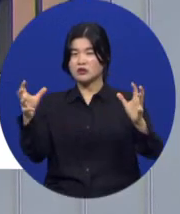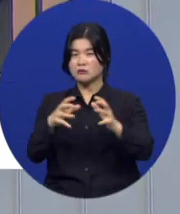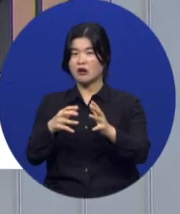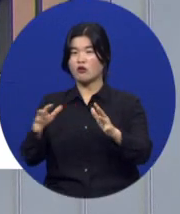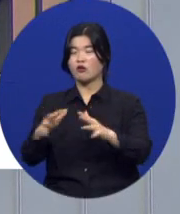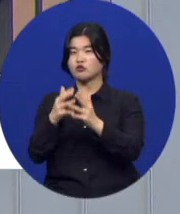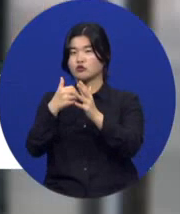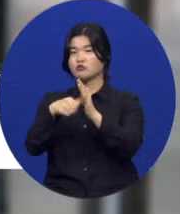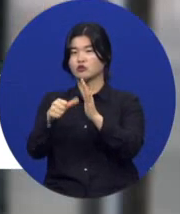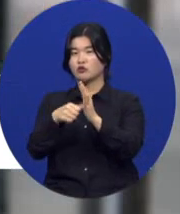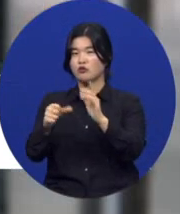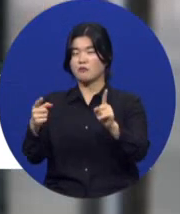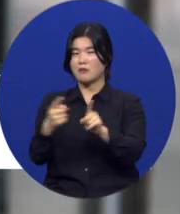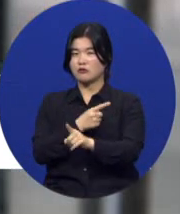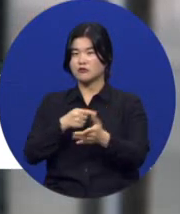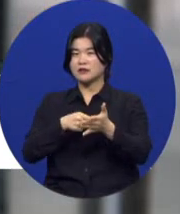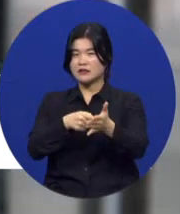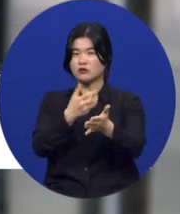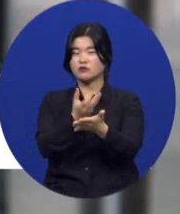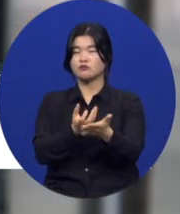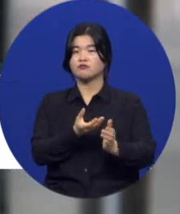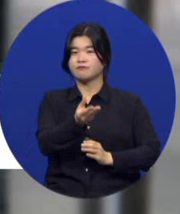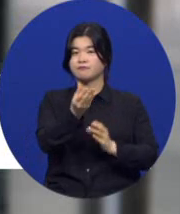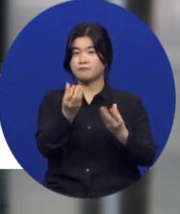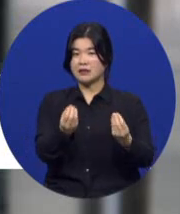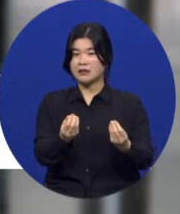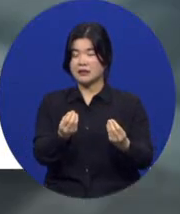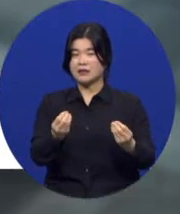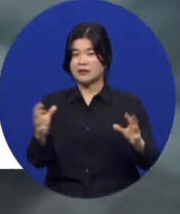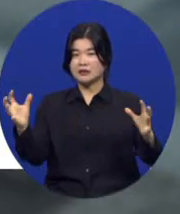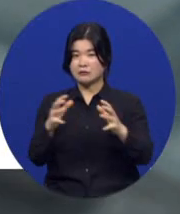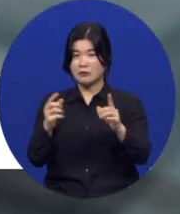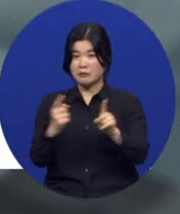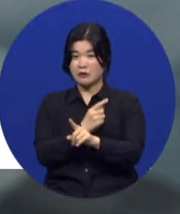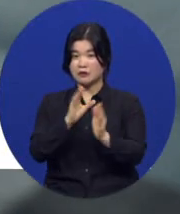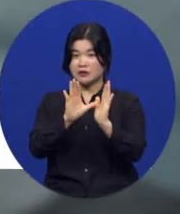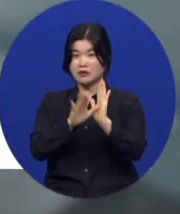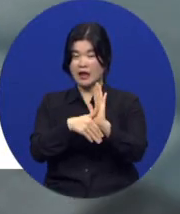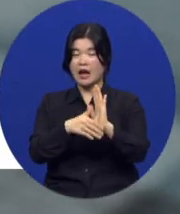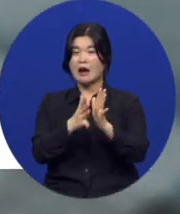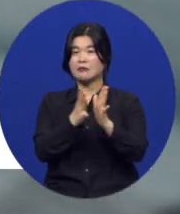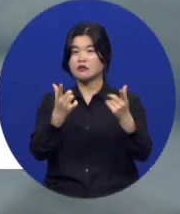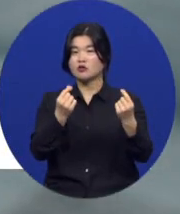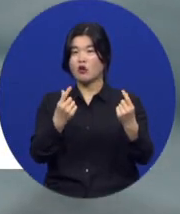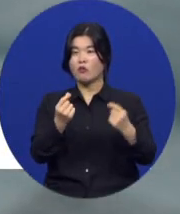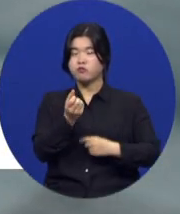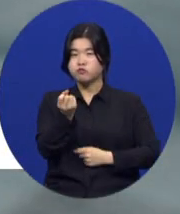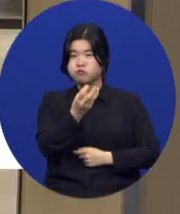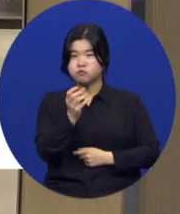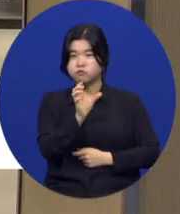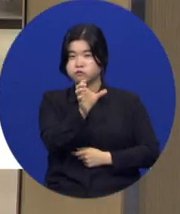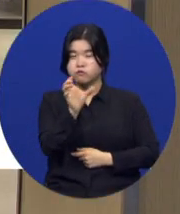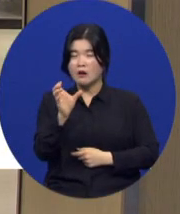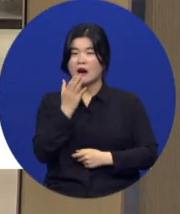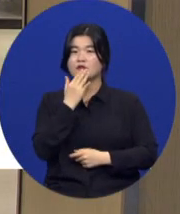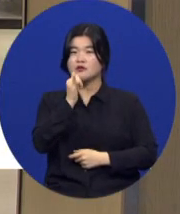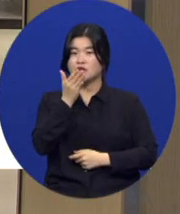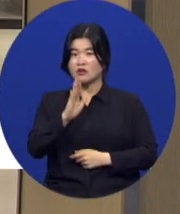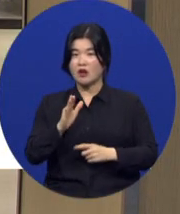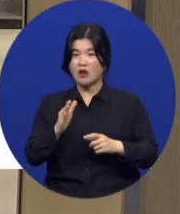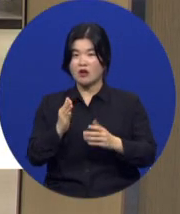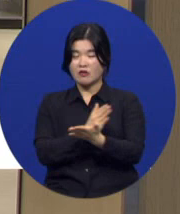건축물로 변경하는 신청서를 제출했습니다 집합 건축물로 바뀌면 아파트처럼 호수를 부여해 독립된 건물로